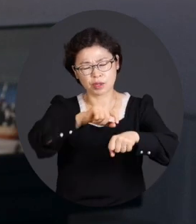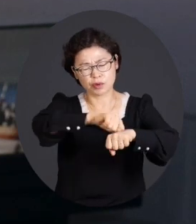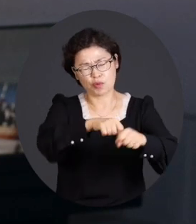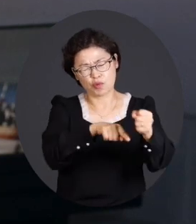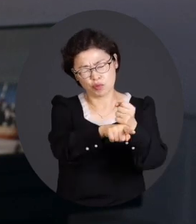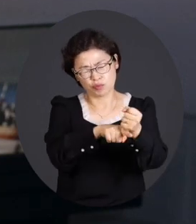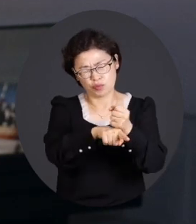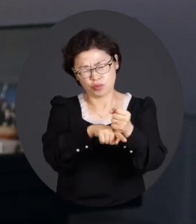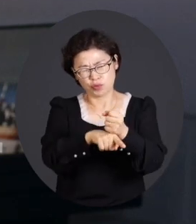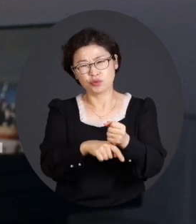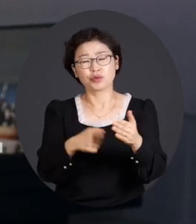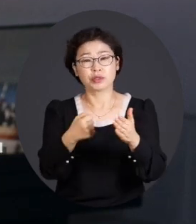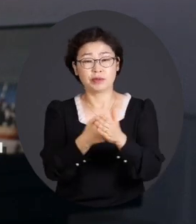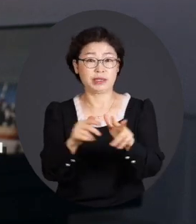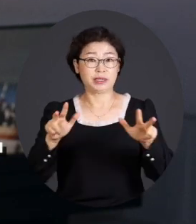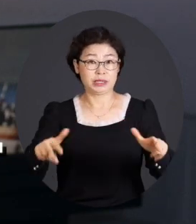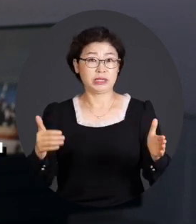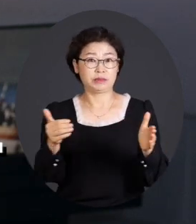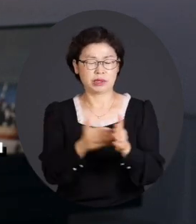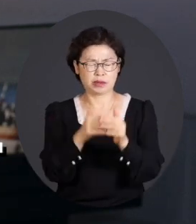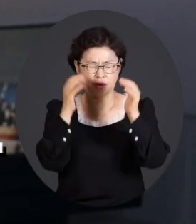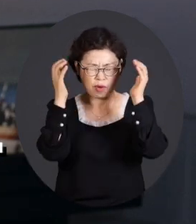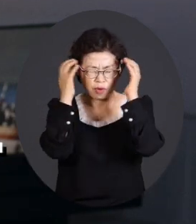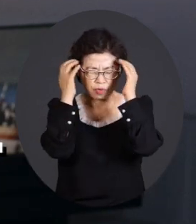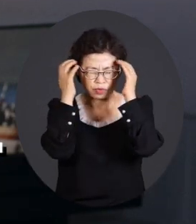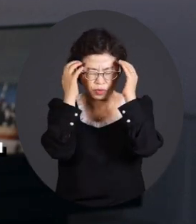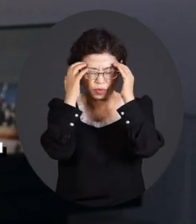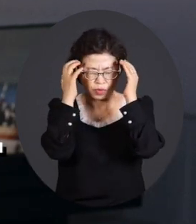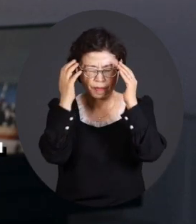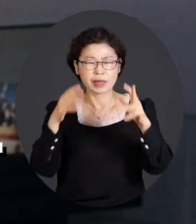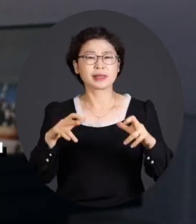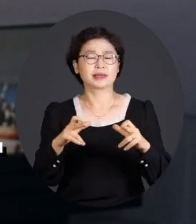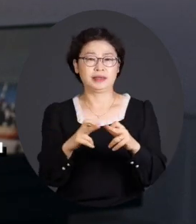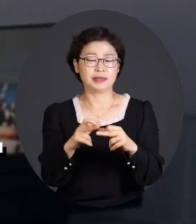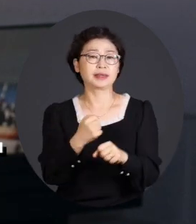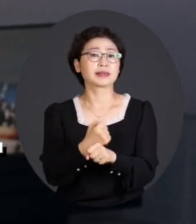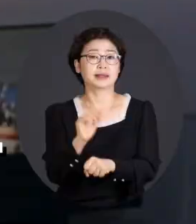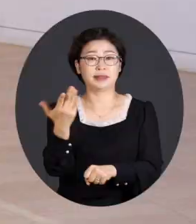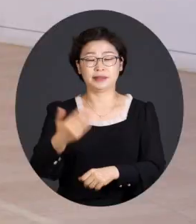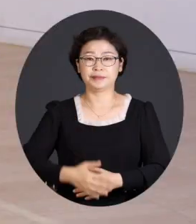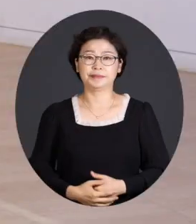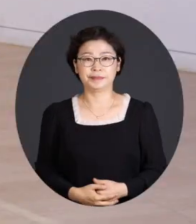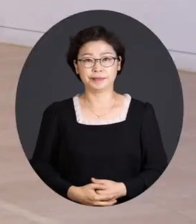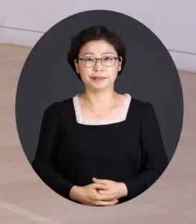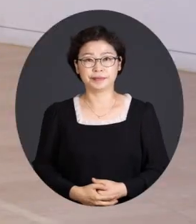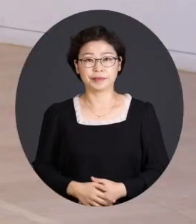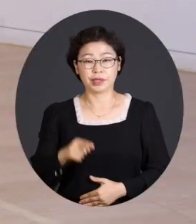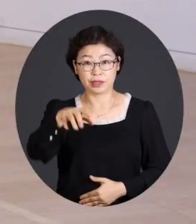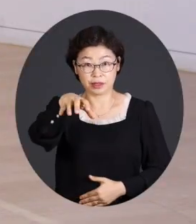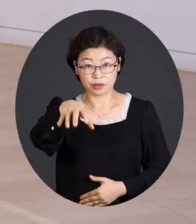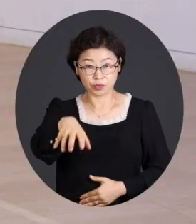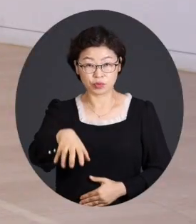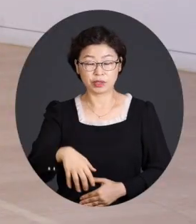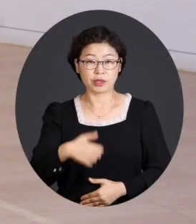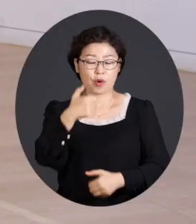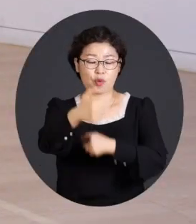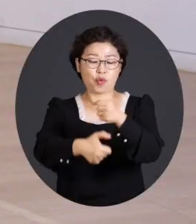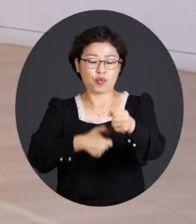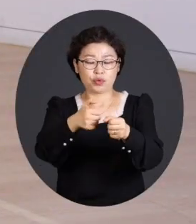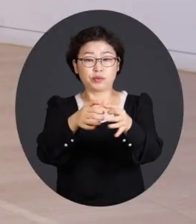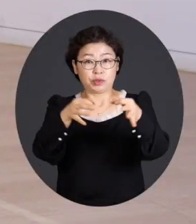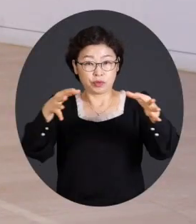취조 등으로 현재까지 고통받는 장애를 남겼습니다. 이 공간에는 50년